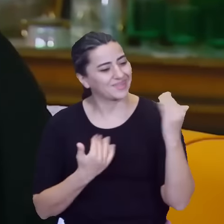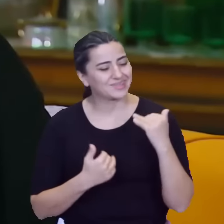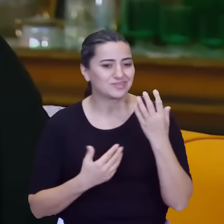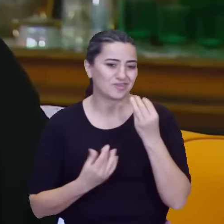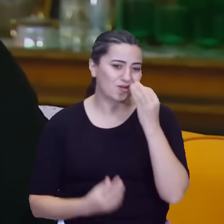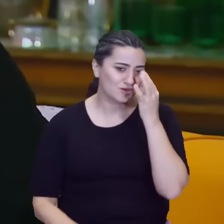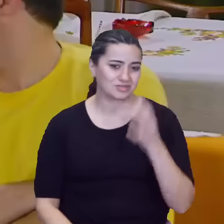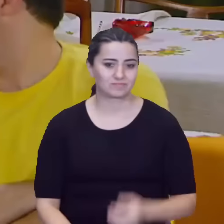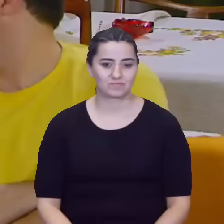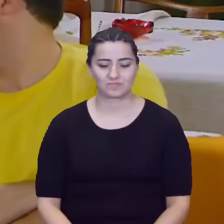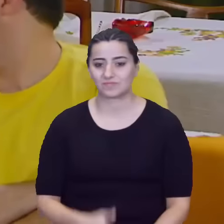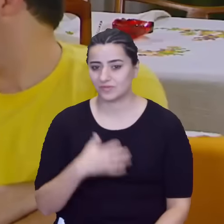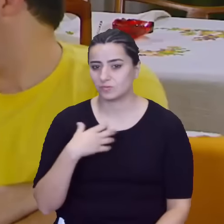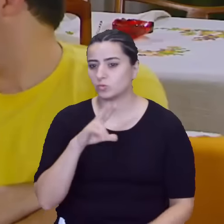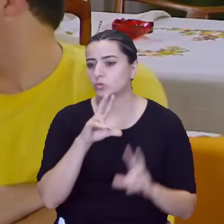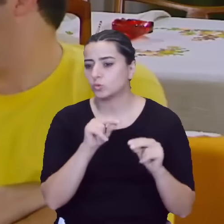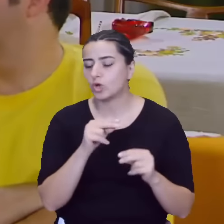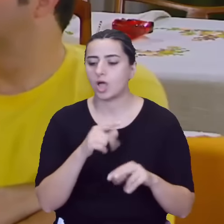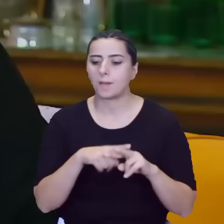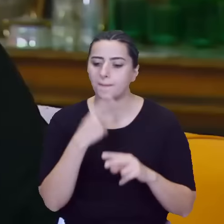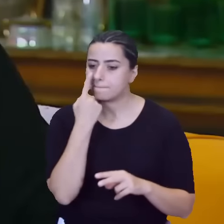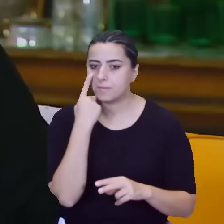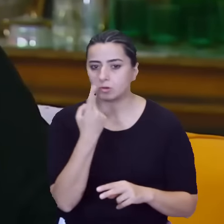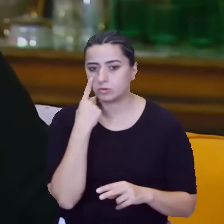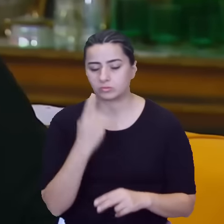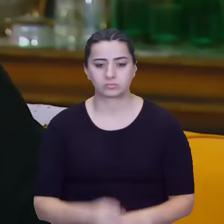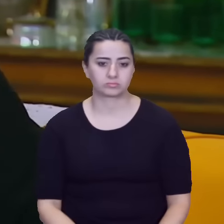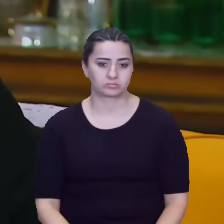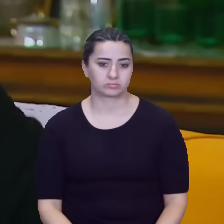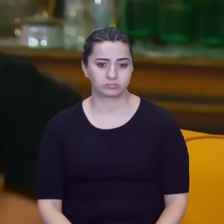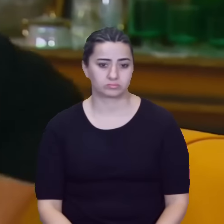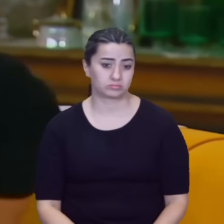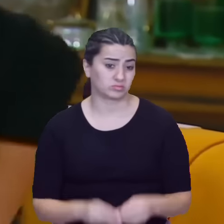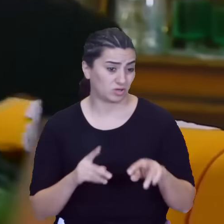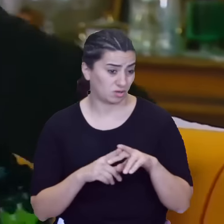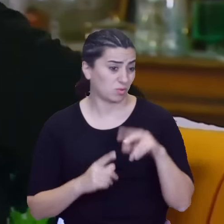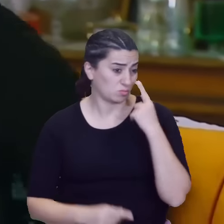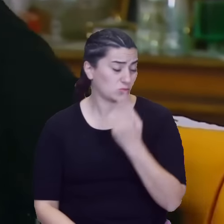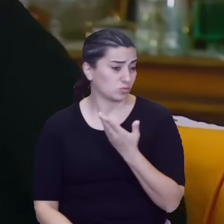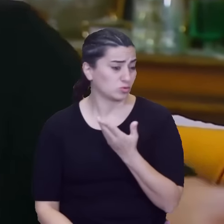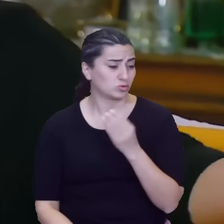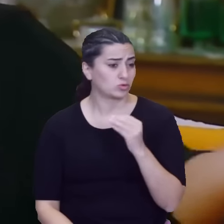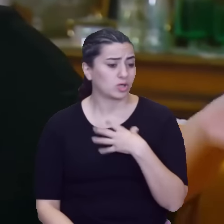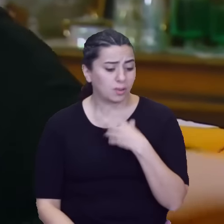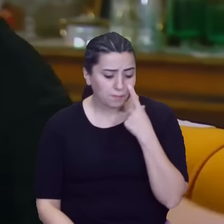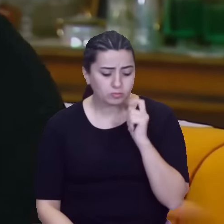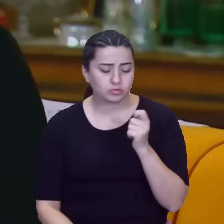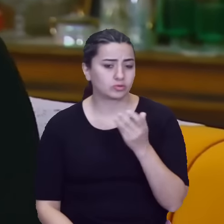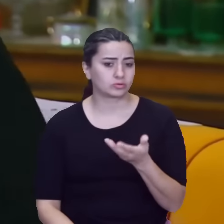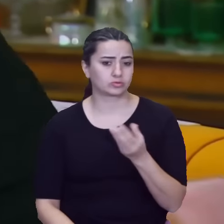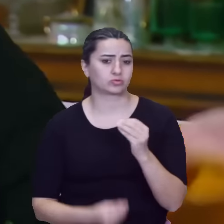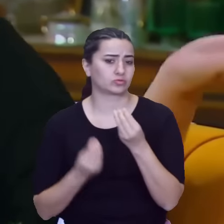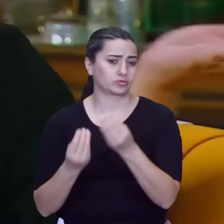be? Çok özledim. Anneciğim evde uyuyor, Ahmet de başında. Yani Ahmet de başında dediğin çocuk kendine bakamıyor. Ona